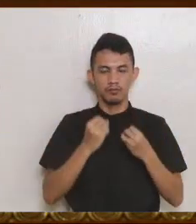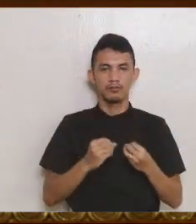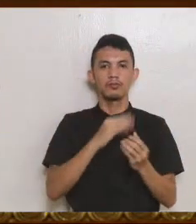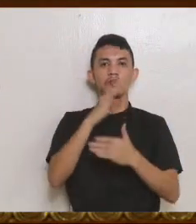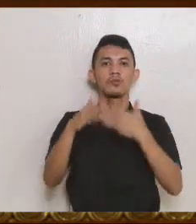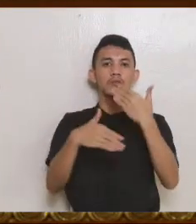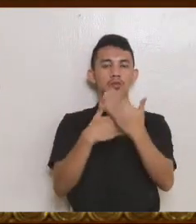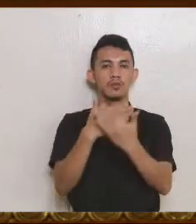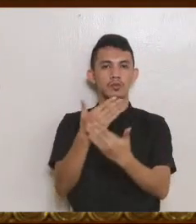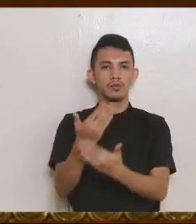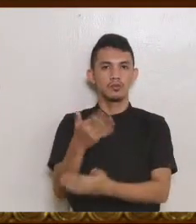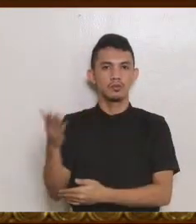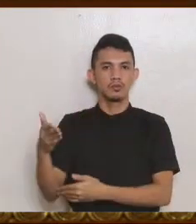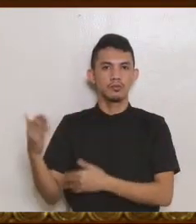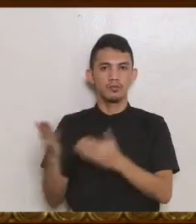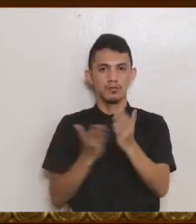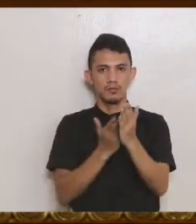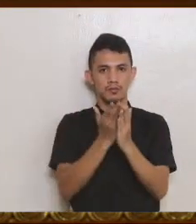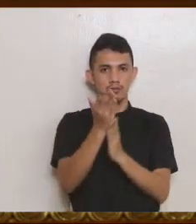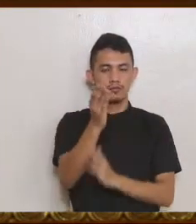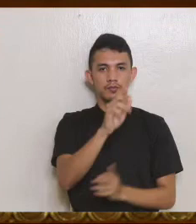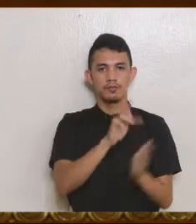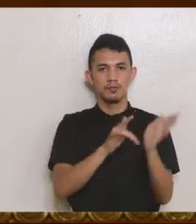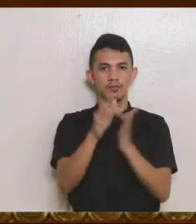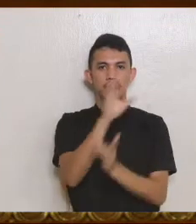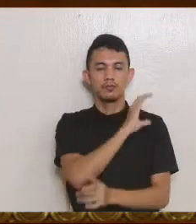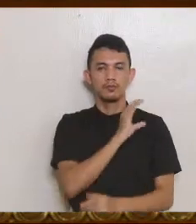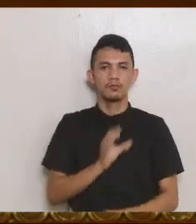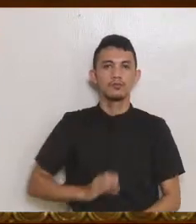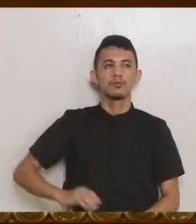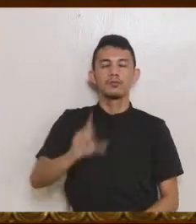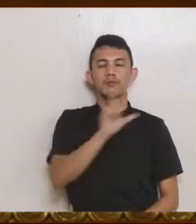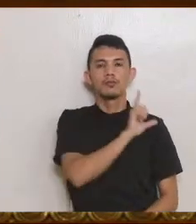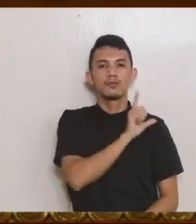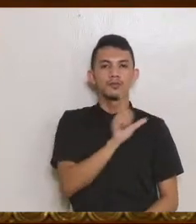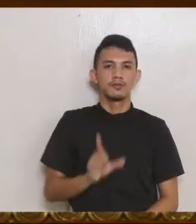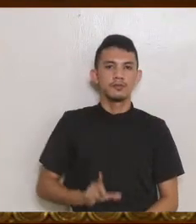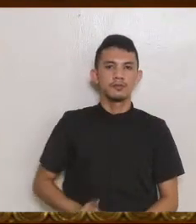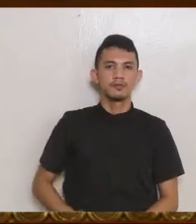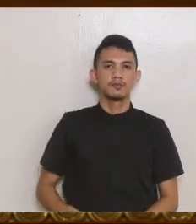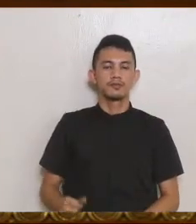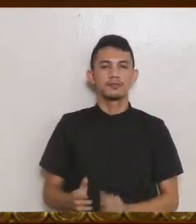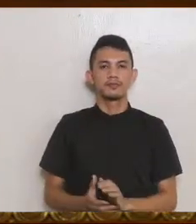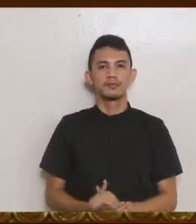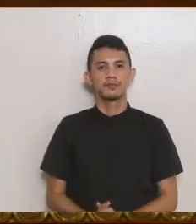butang, pinaagi ni Kristo among Ginoo.